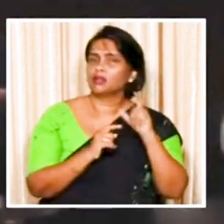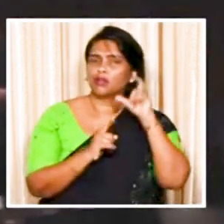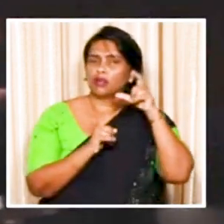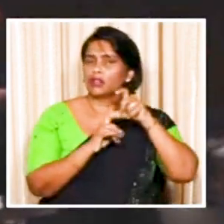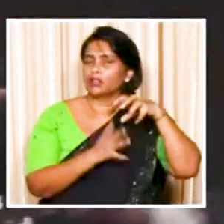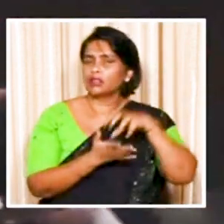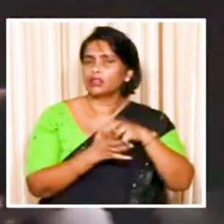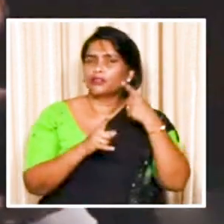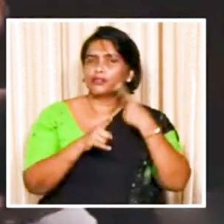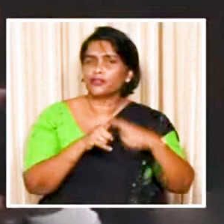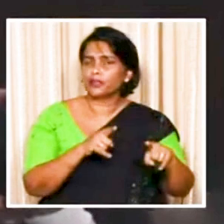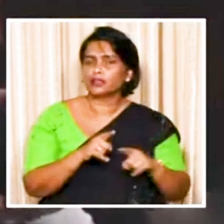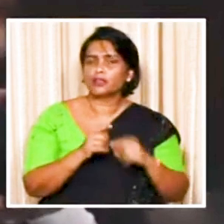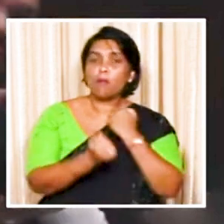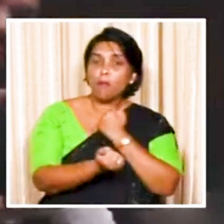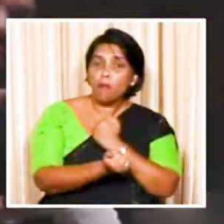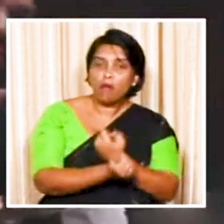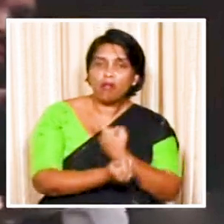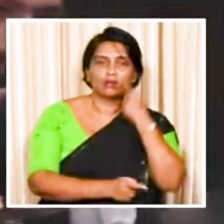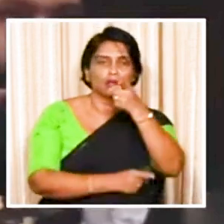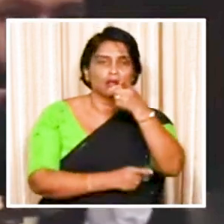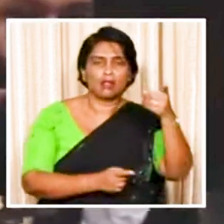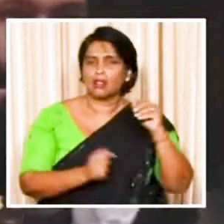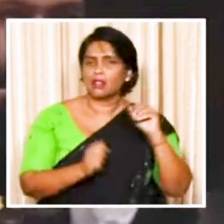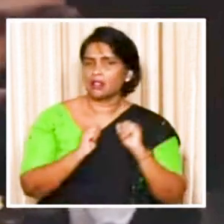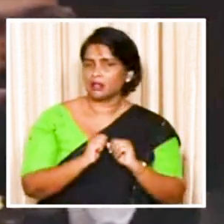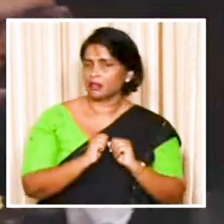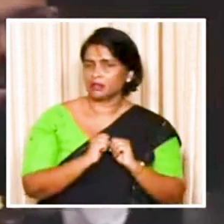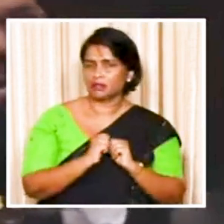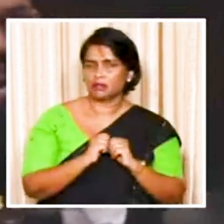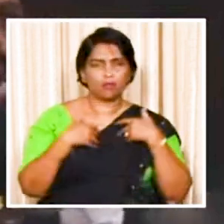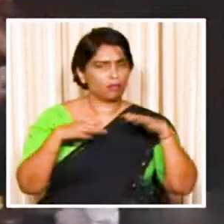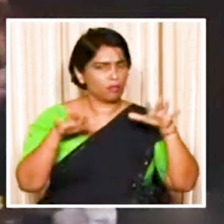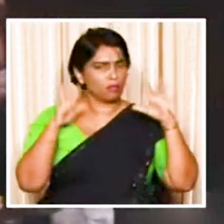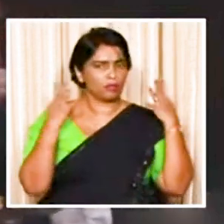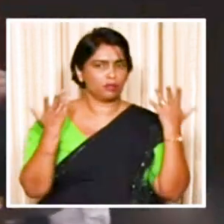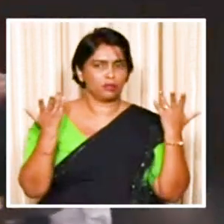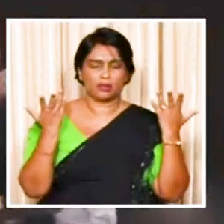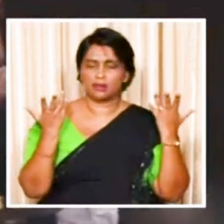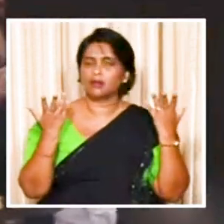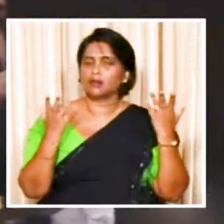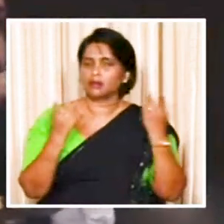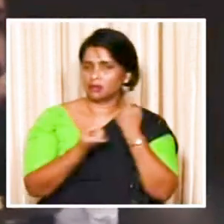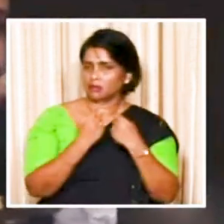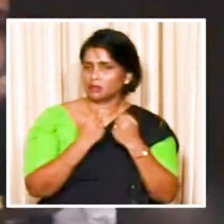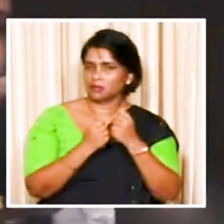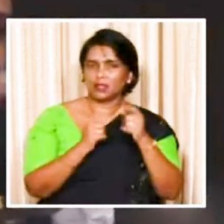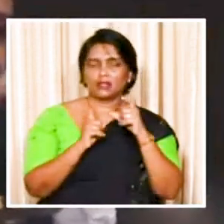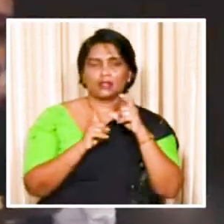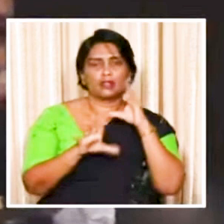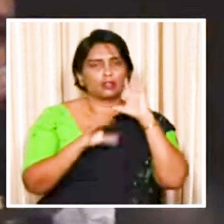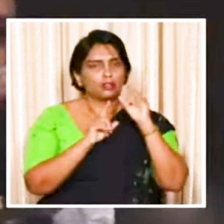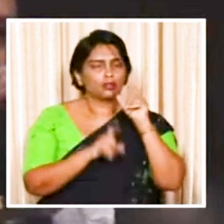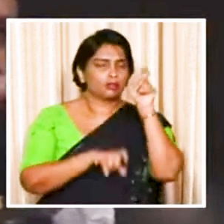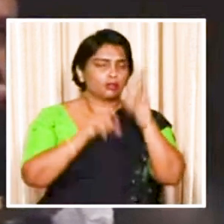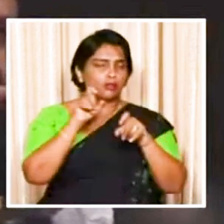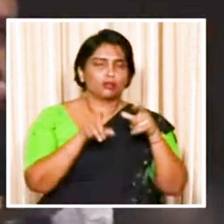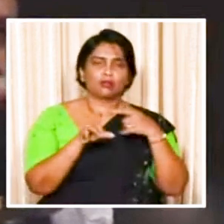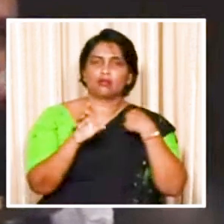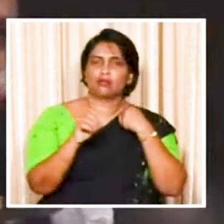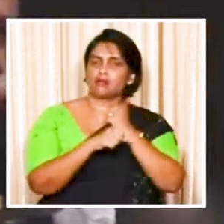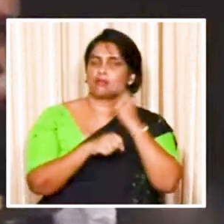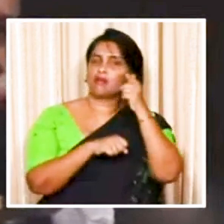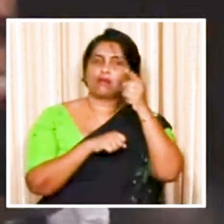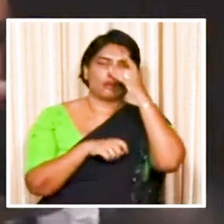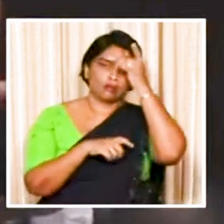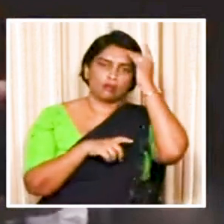போலீசார் அந்த கணக்கெடுப்பிலே ஈடுபட வேண்டும்? இது கணக்கெடுப்பு திணைக்களம் தன்னுடைய ஆட்பதிவு திணைக்களம் அந்த விடயங்களை கையாளுகிற பொழுது இது ஒரு சிவில்